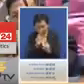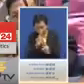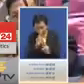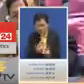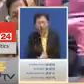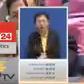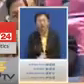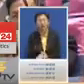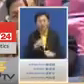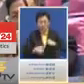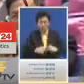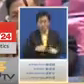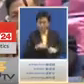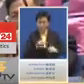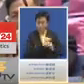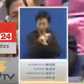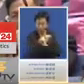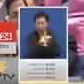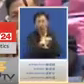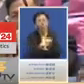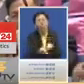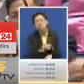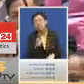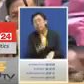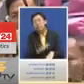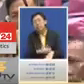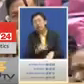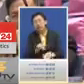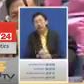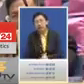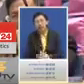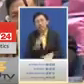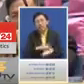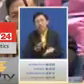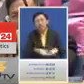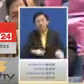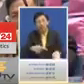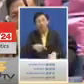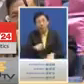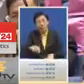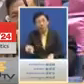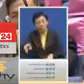ระวังระดับเยาวชนเดี๋ยวนี้เตือนไปว่าเฝ้าระวังระดับเด็กประถม